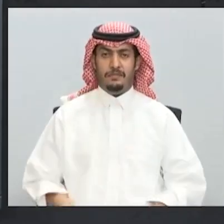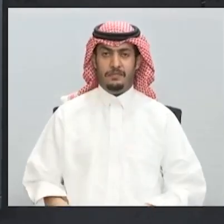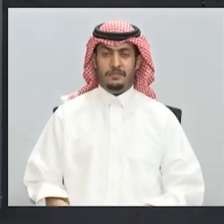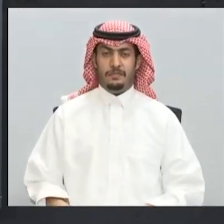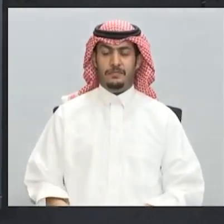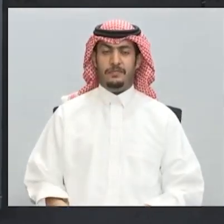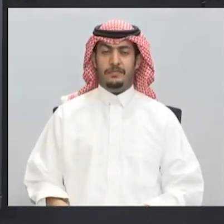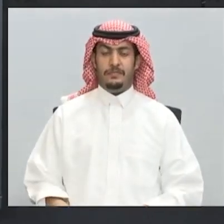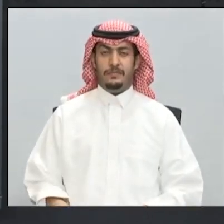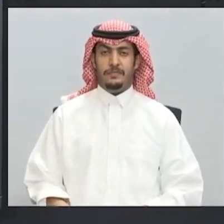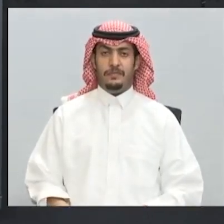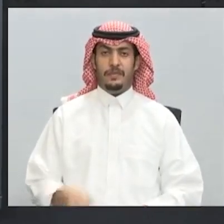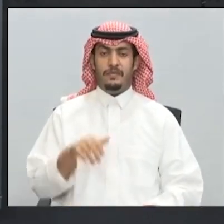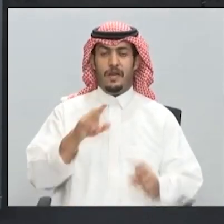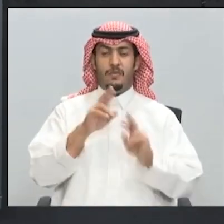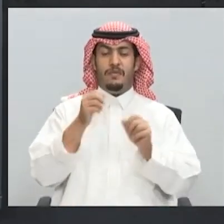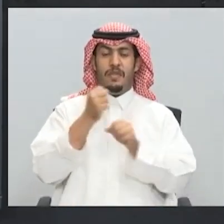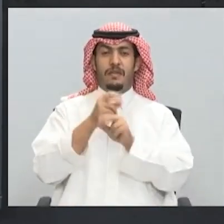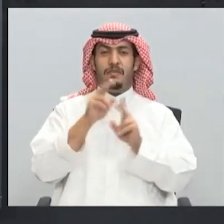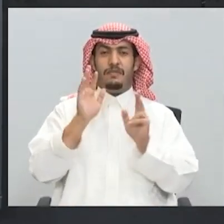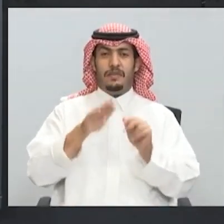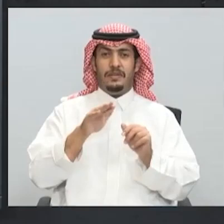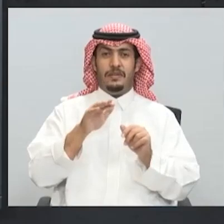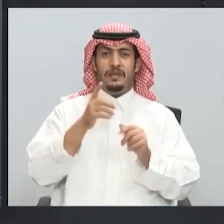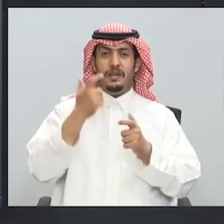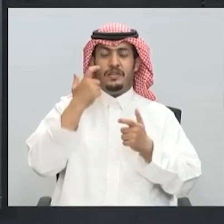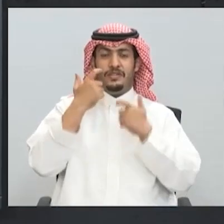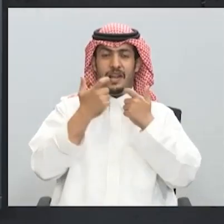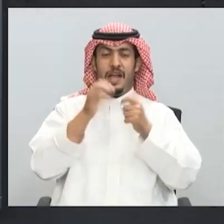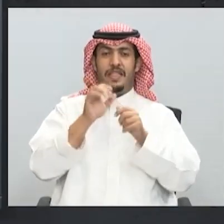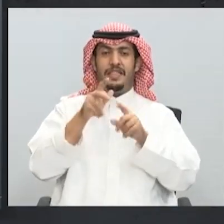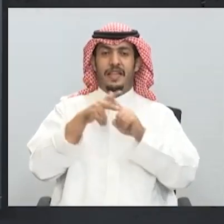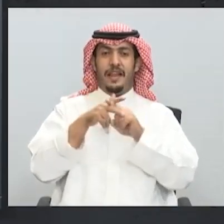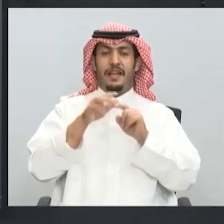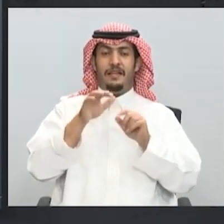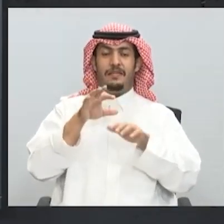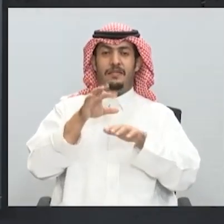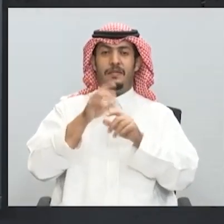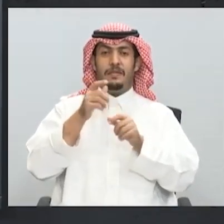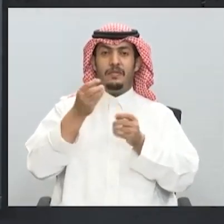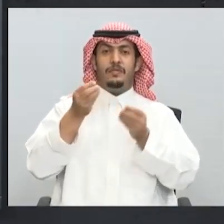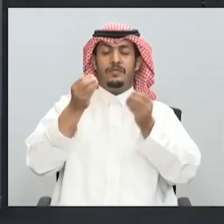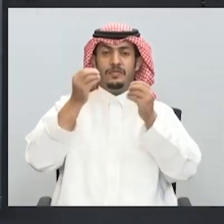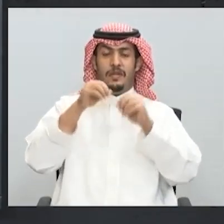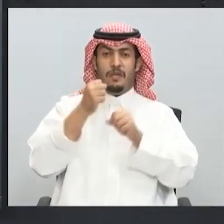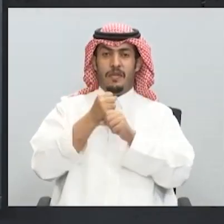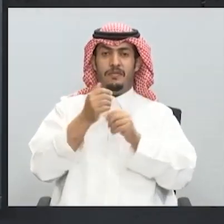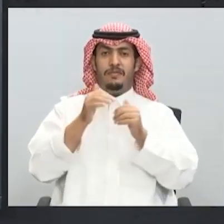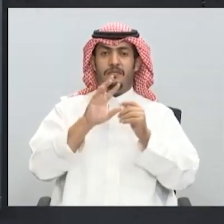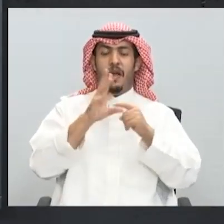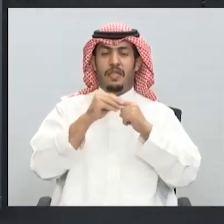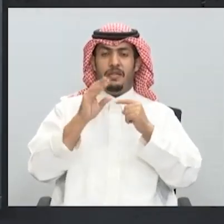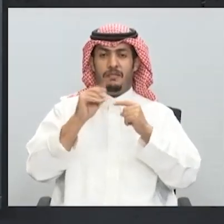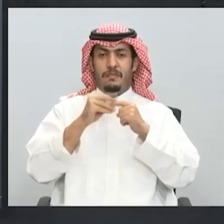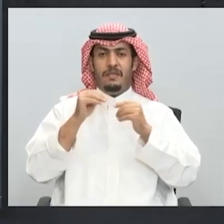وبالتالي اصبح هنالك نوع من وظائف اخرى وهو الاشراف على هذه التقنيات اذا خلق وظائف جديده واندثرت